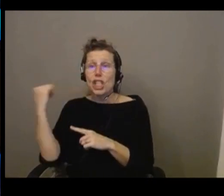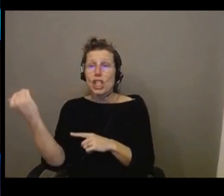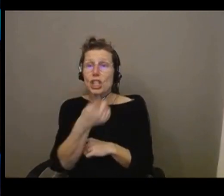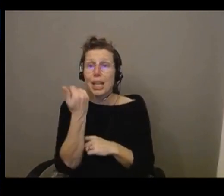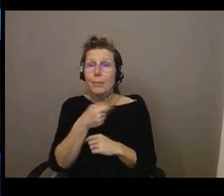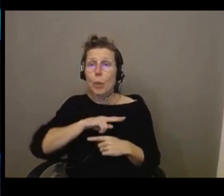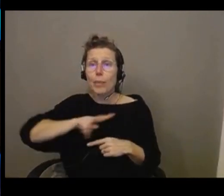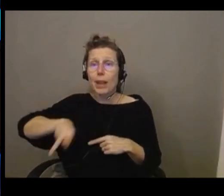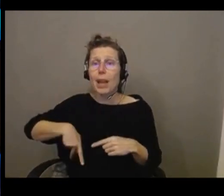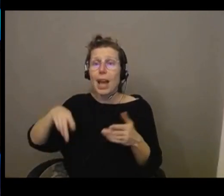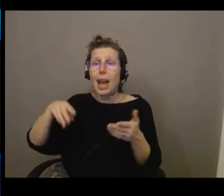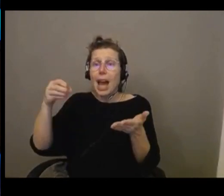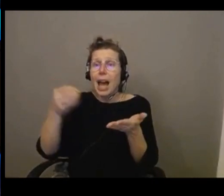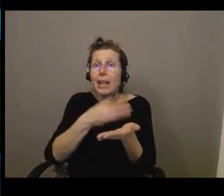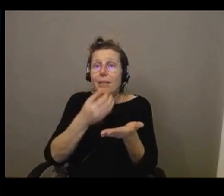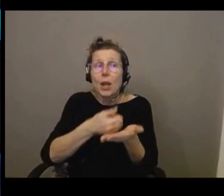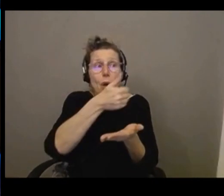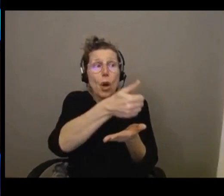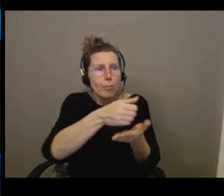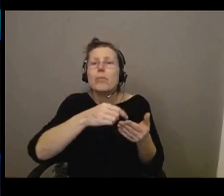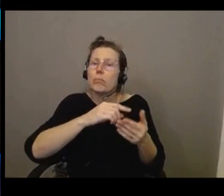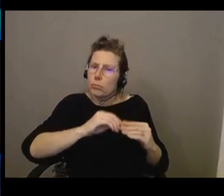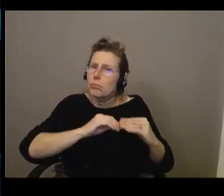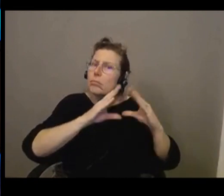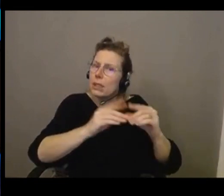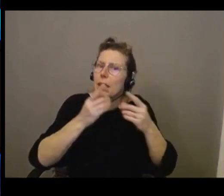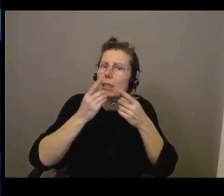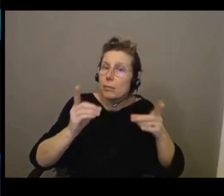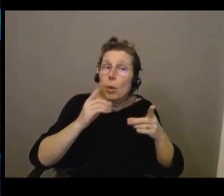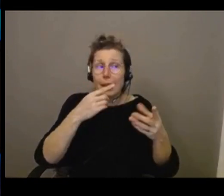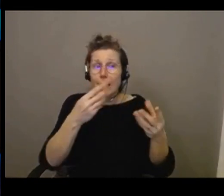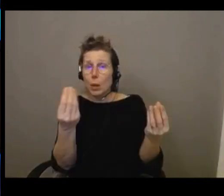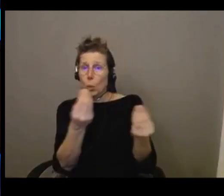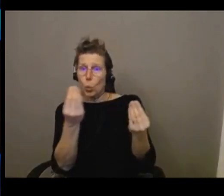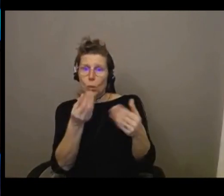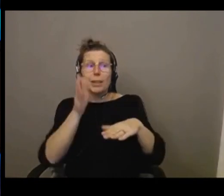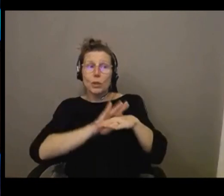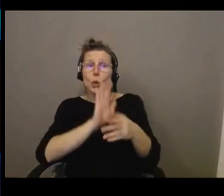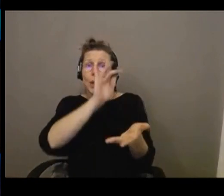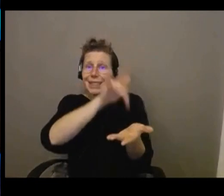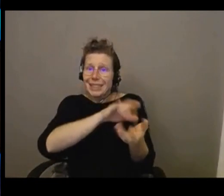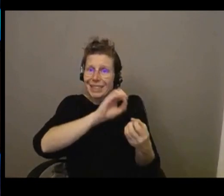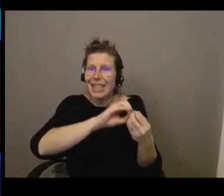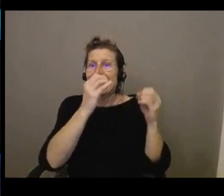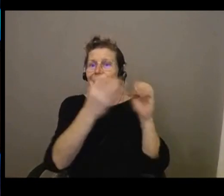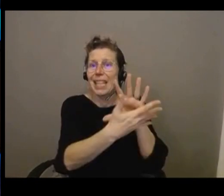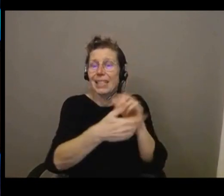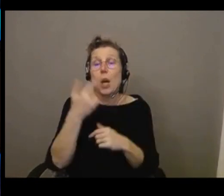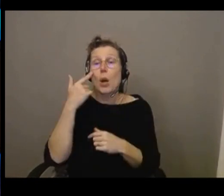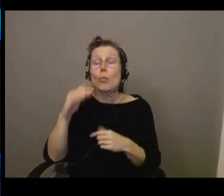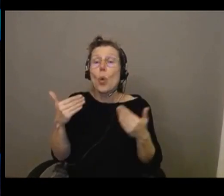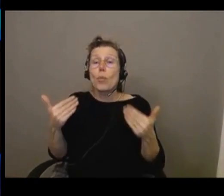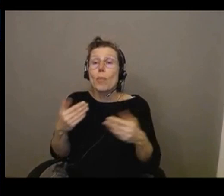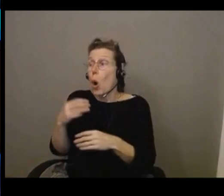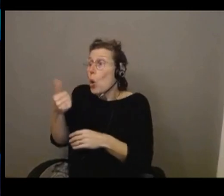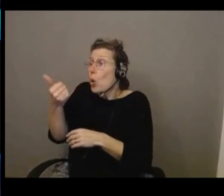sur son site Internet. Et ensuite, pour l'instant, on n'a pas quelqu'un qui intègre ou qui agrège toutes ces